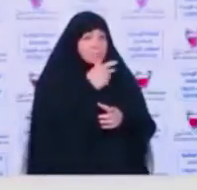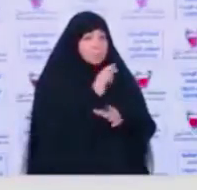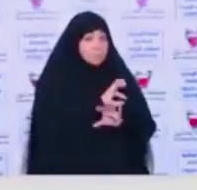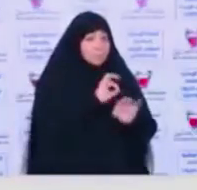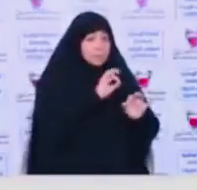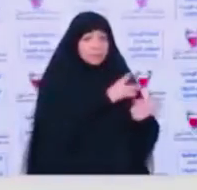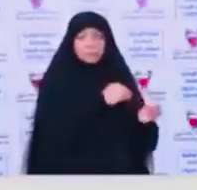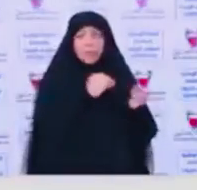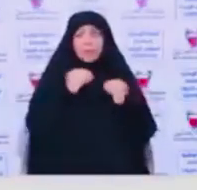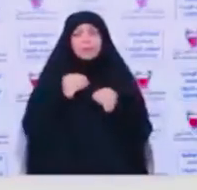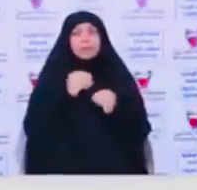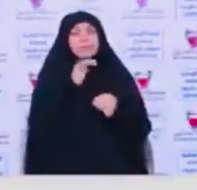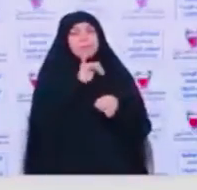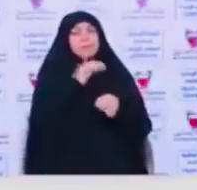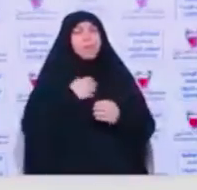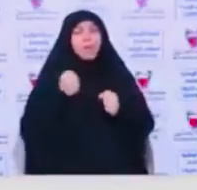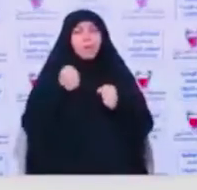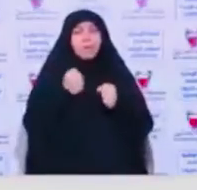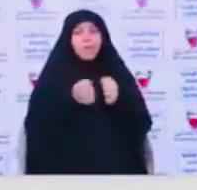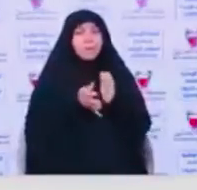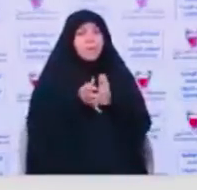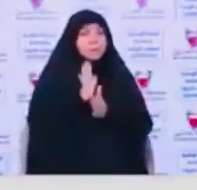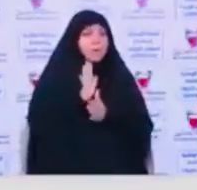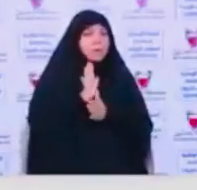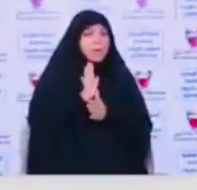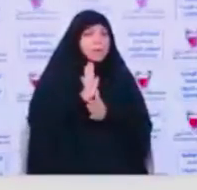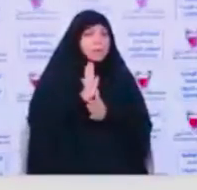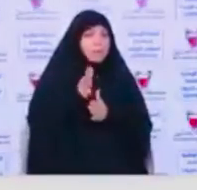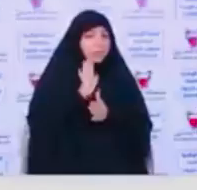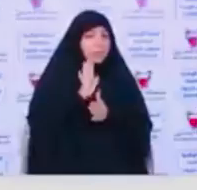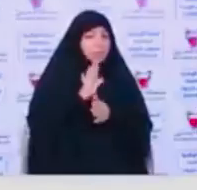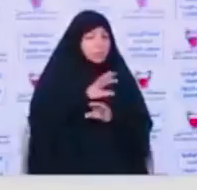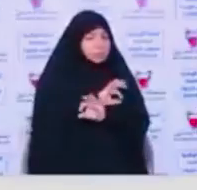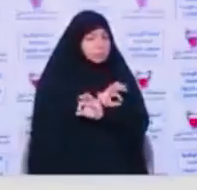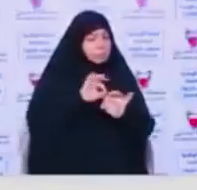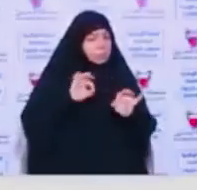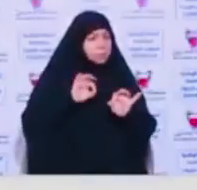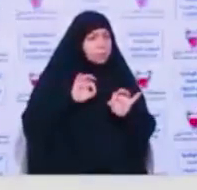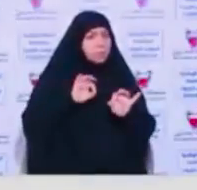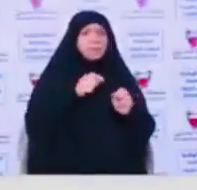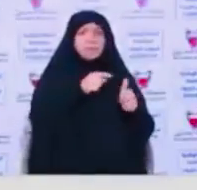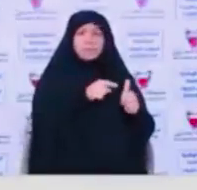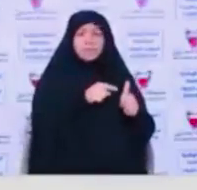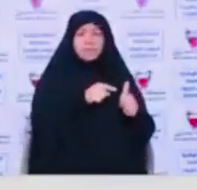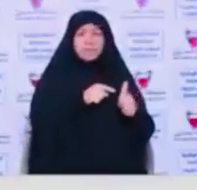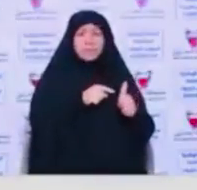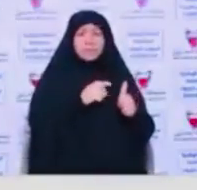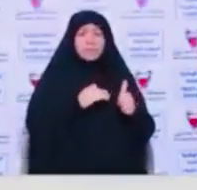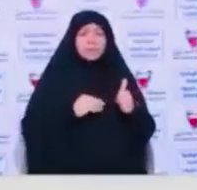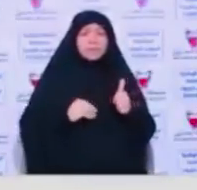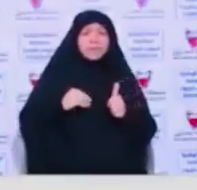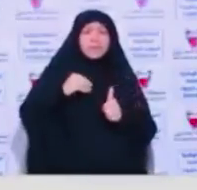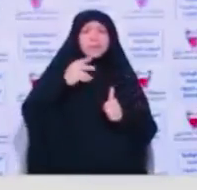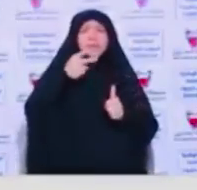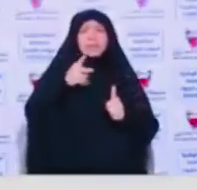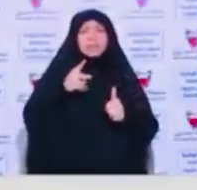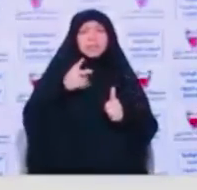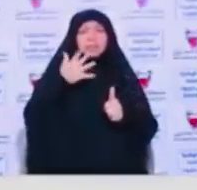من 14 يوم وطالع، يعني كل ما زادت المدة من نسبة إصابتك للفيروس كل ما كان أفضل